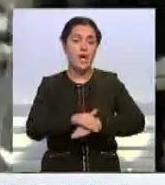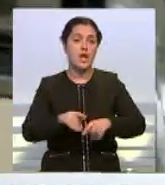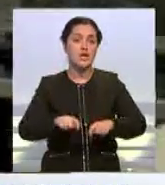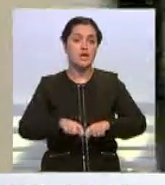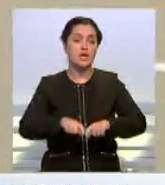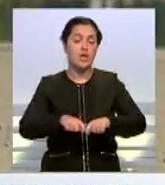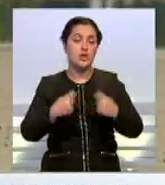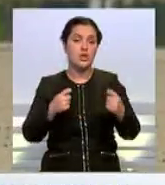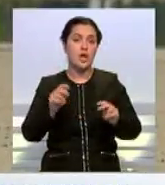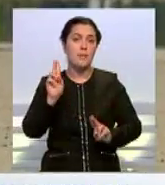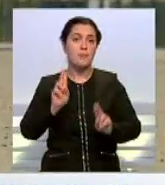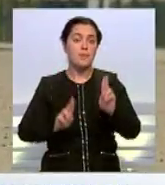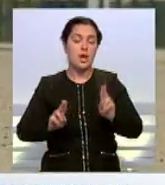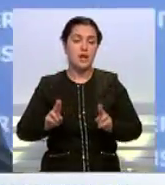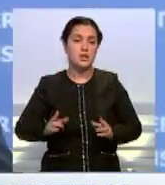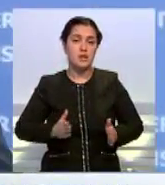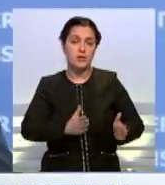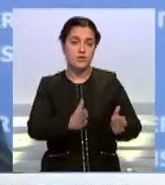выявления нарушений ПДД.